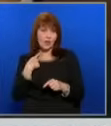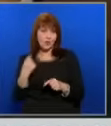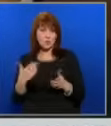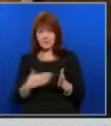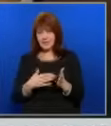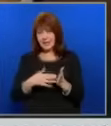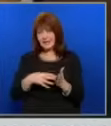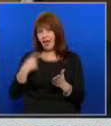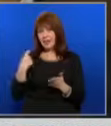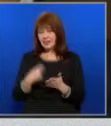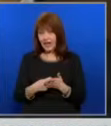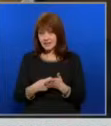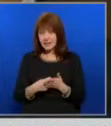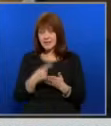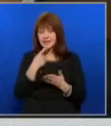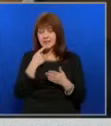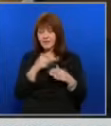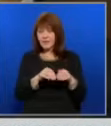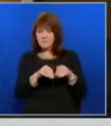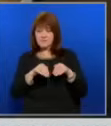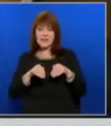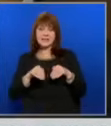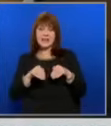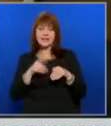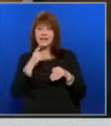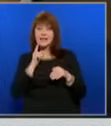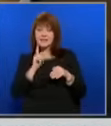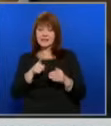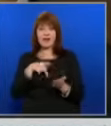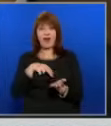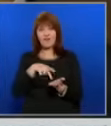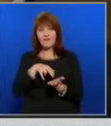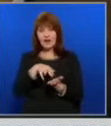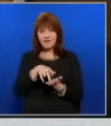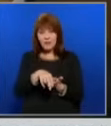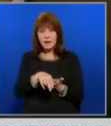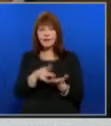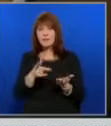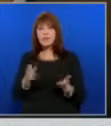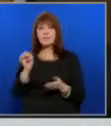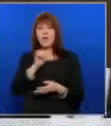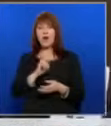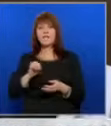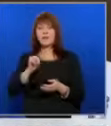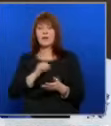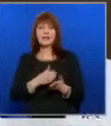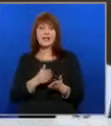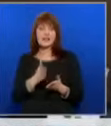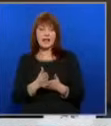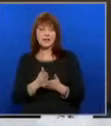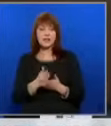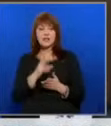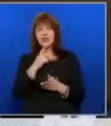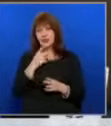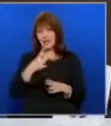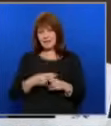заради таксата. Затова се дърпаме назад, за да вървим по както вие го нарекохте, европейския подход. За момента ще